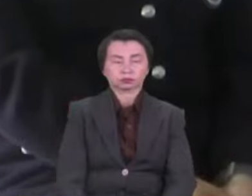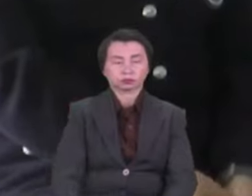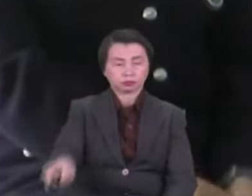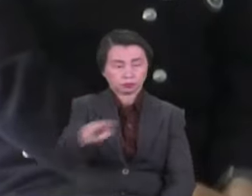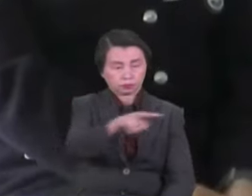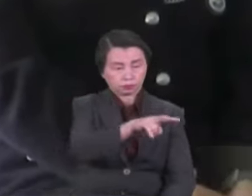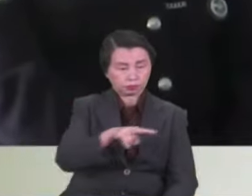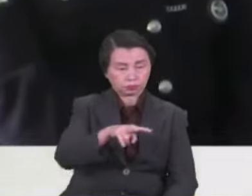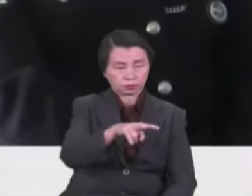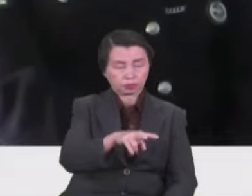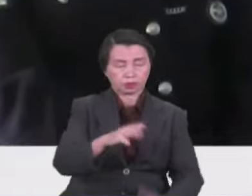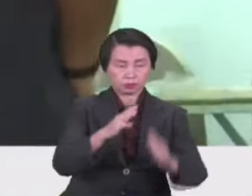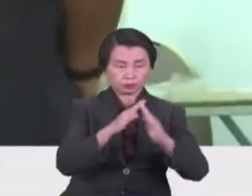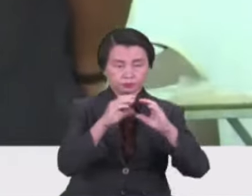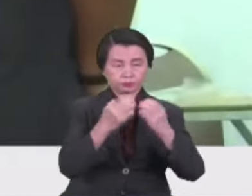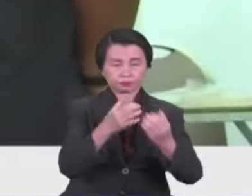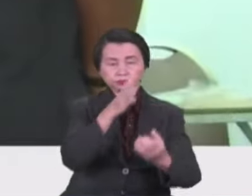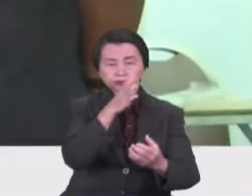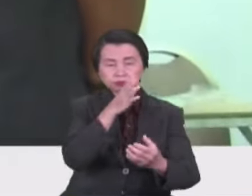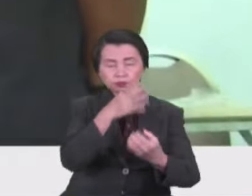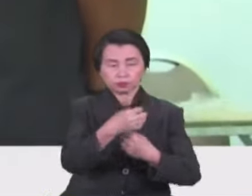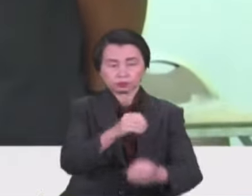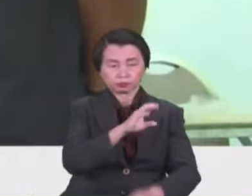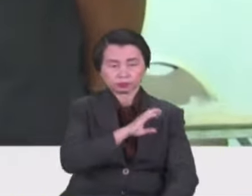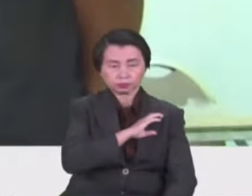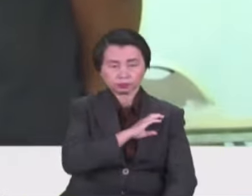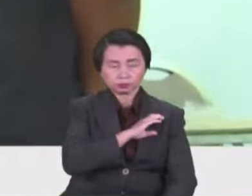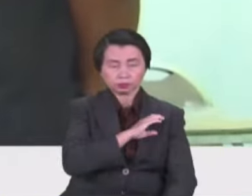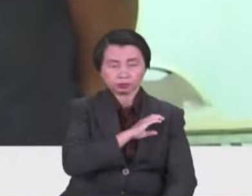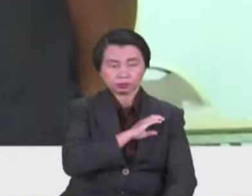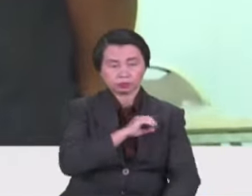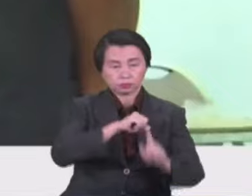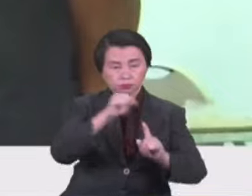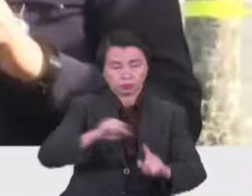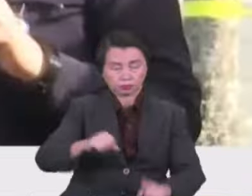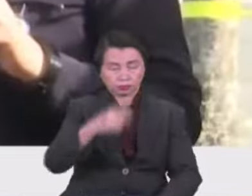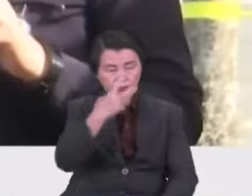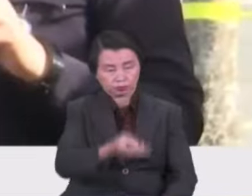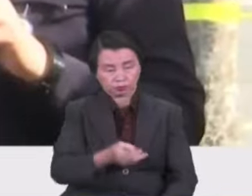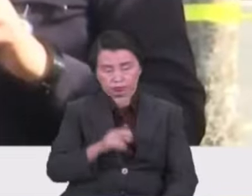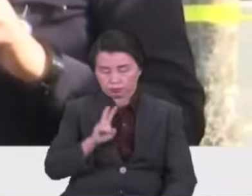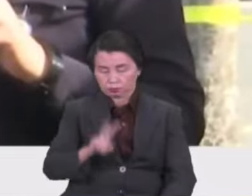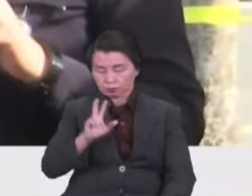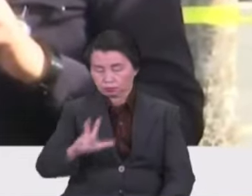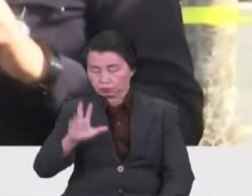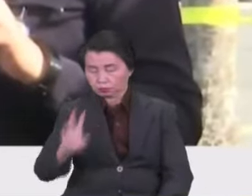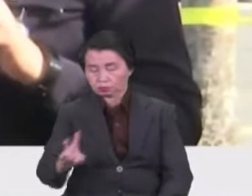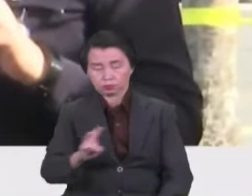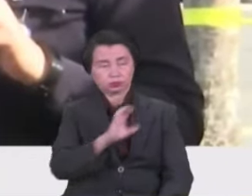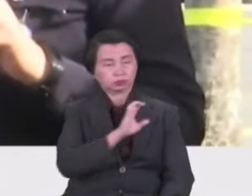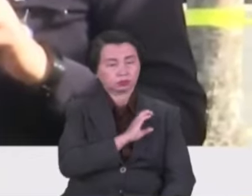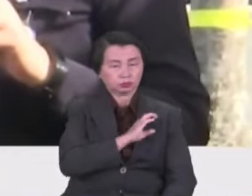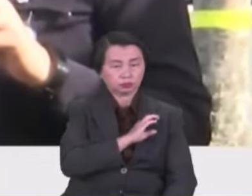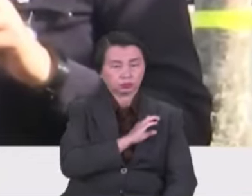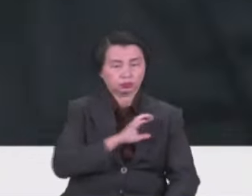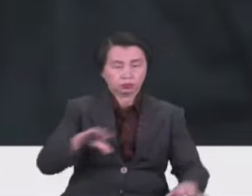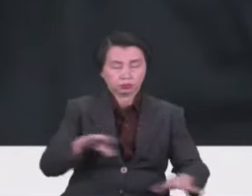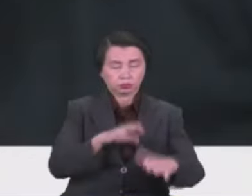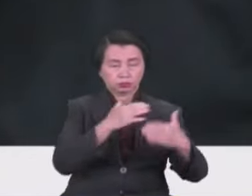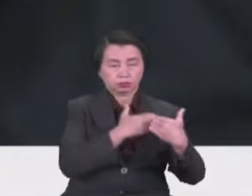di pusat mengundi rumah kelab ibu pejabat polis daerah IPD Sandakan menyaksikan 237 anggota polis